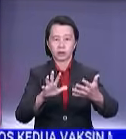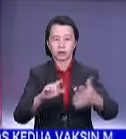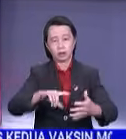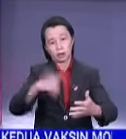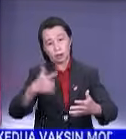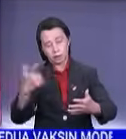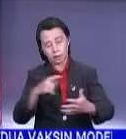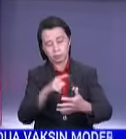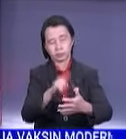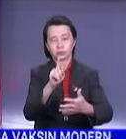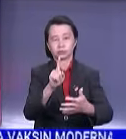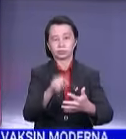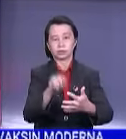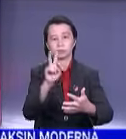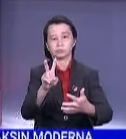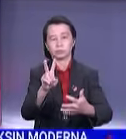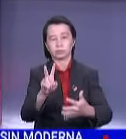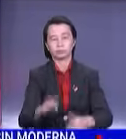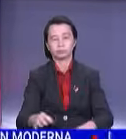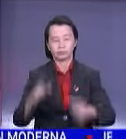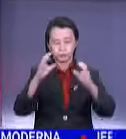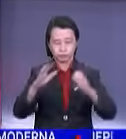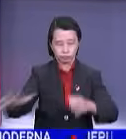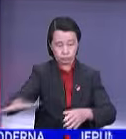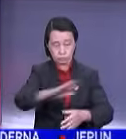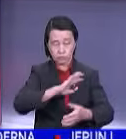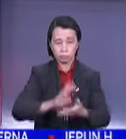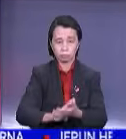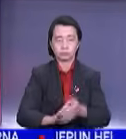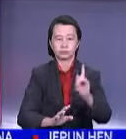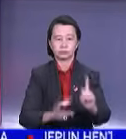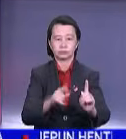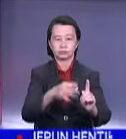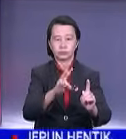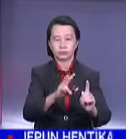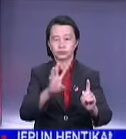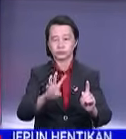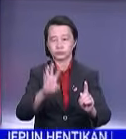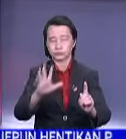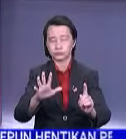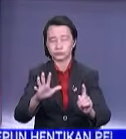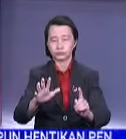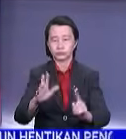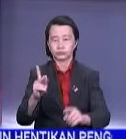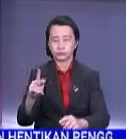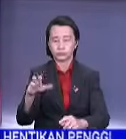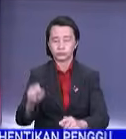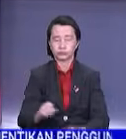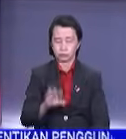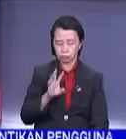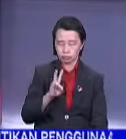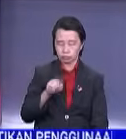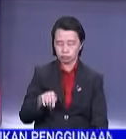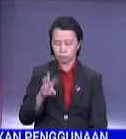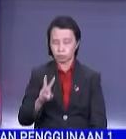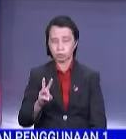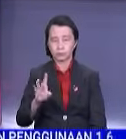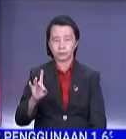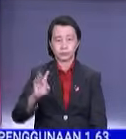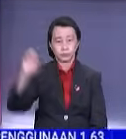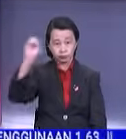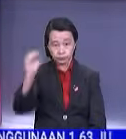Kategori 1 dan 2 secara keseluruhan 17340 5cc yaitu 7068